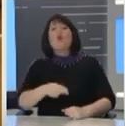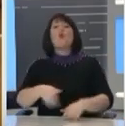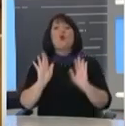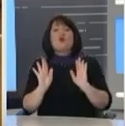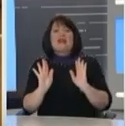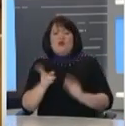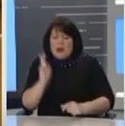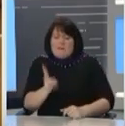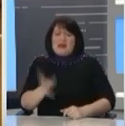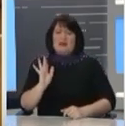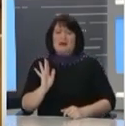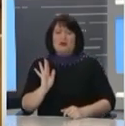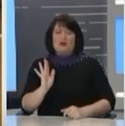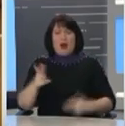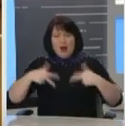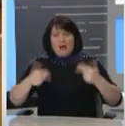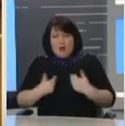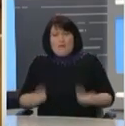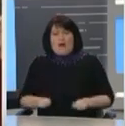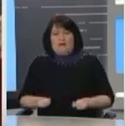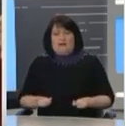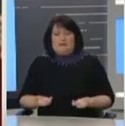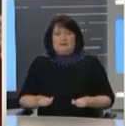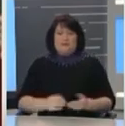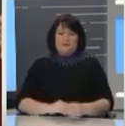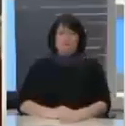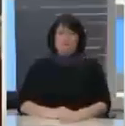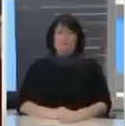ούτε απειλείται από αυτήν εδώ την κυβέρνηση.